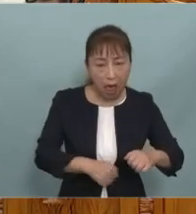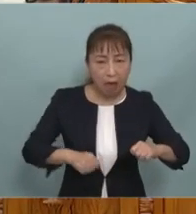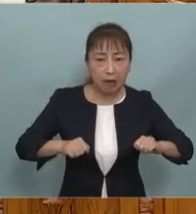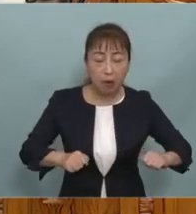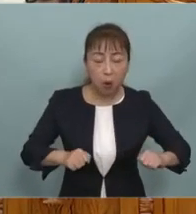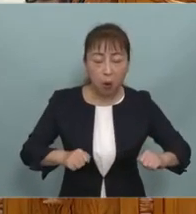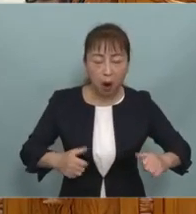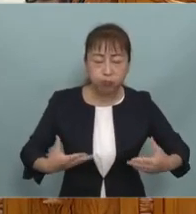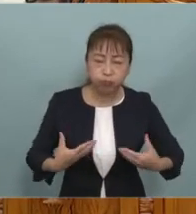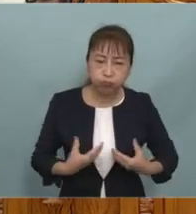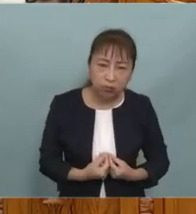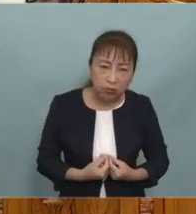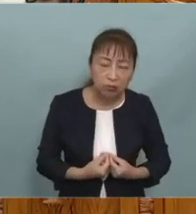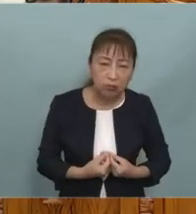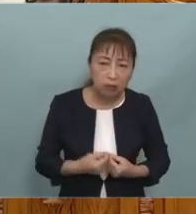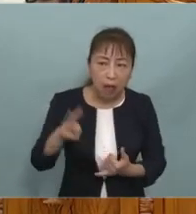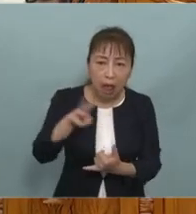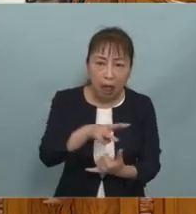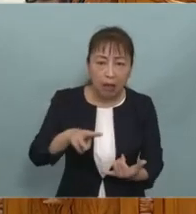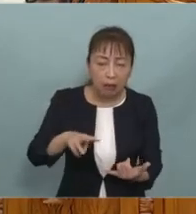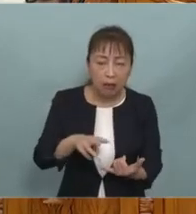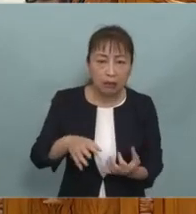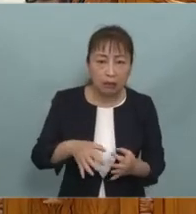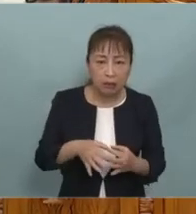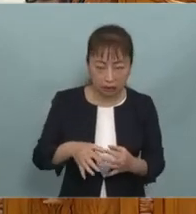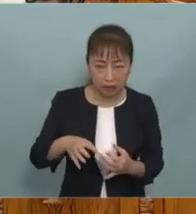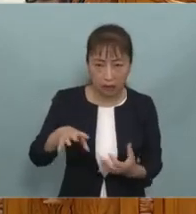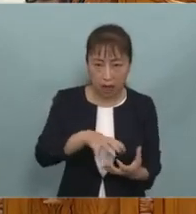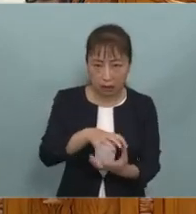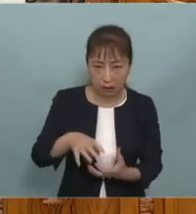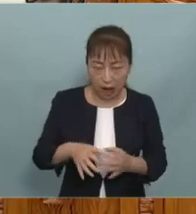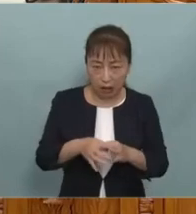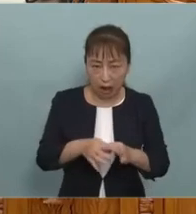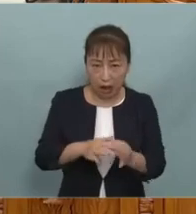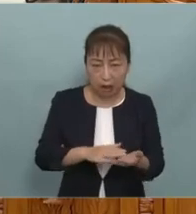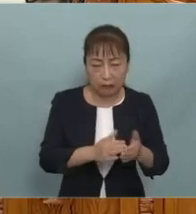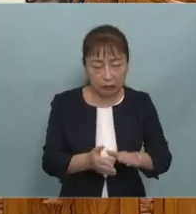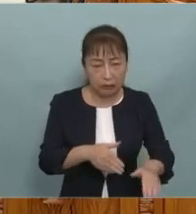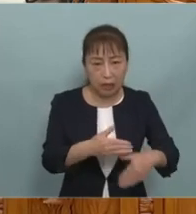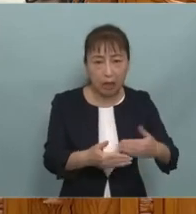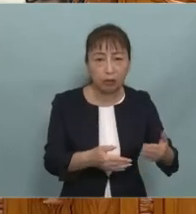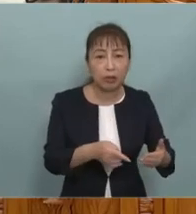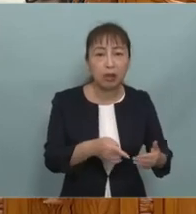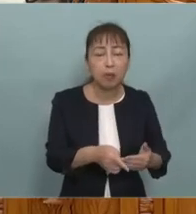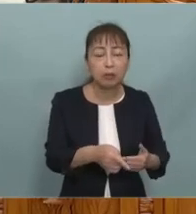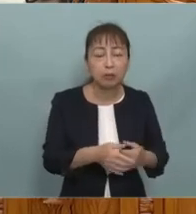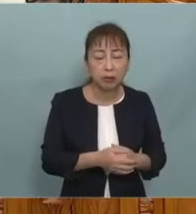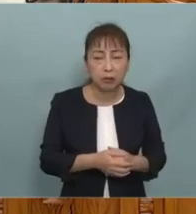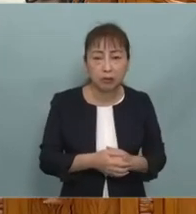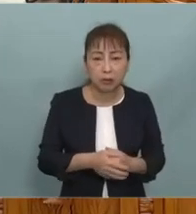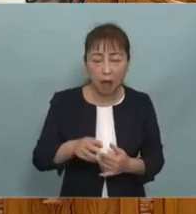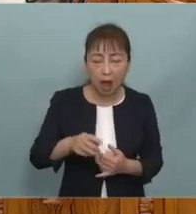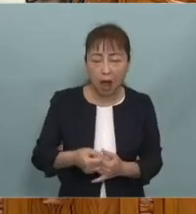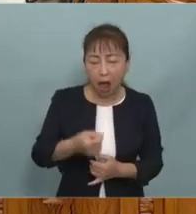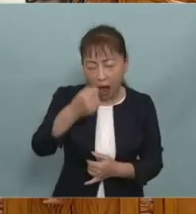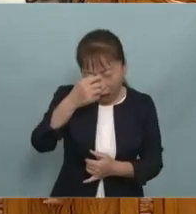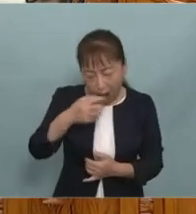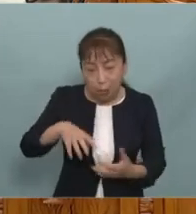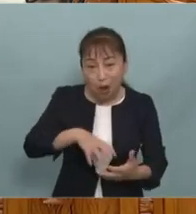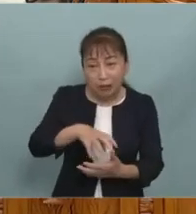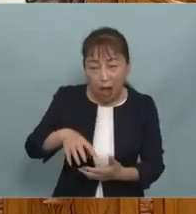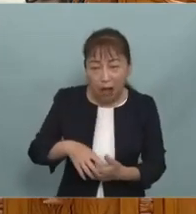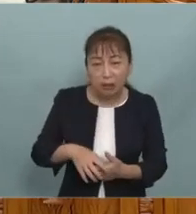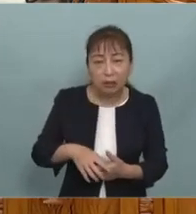して災害関連士として亡くなら災して大きな悲しみや不安を抱えている